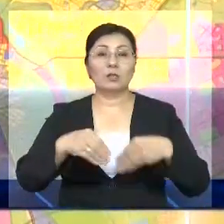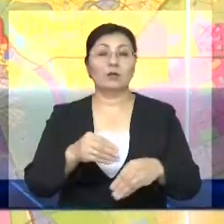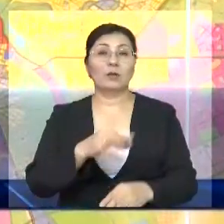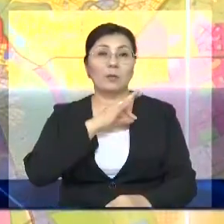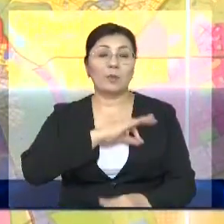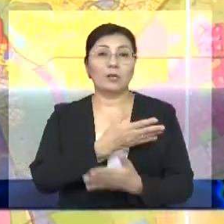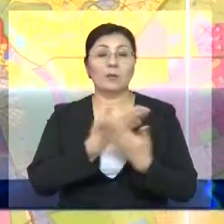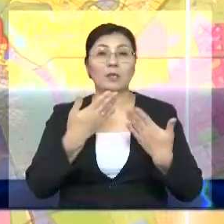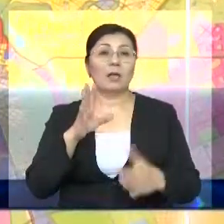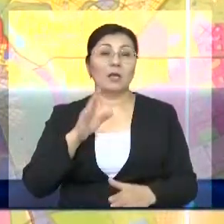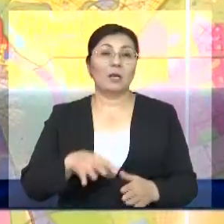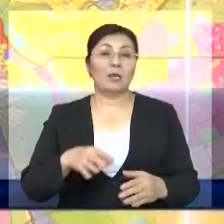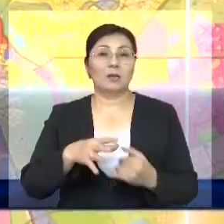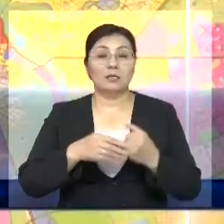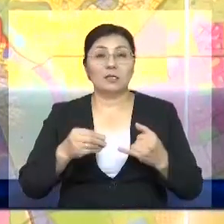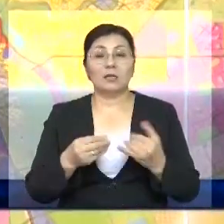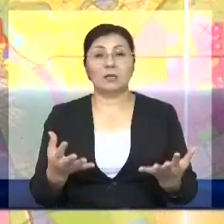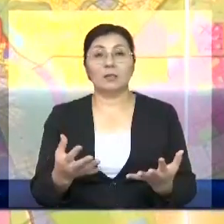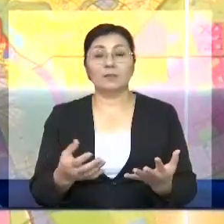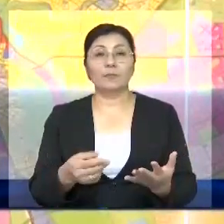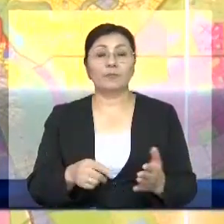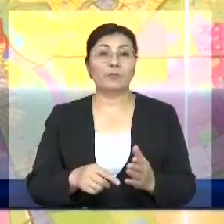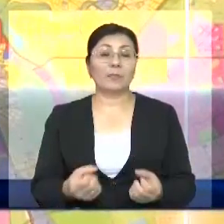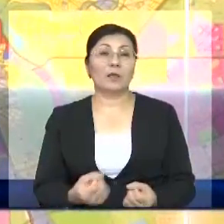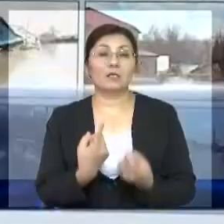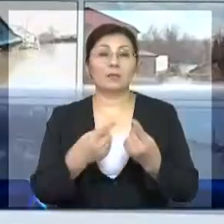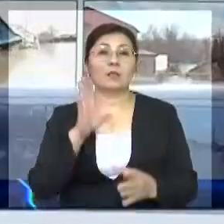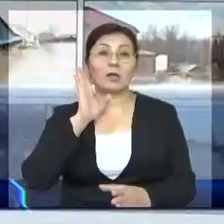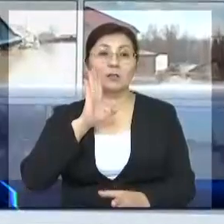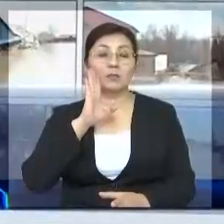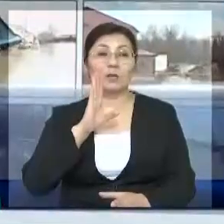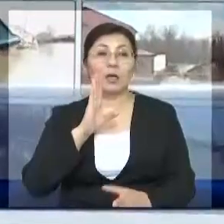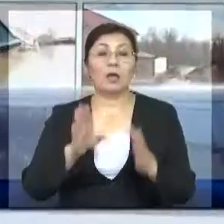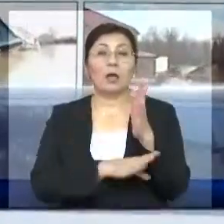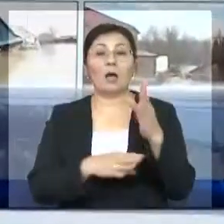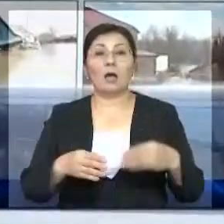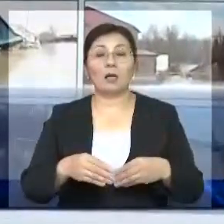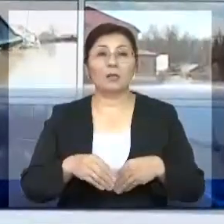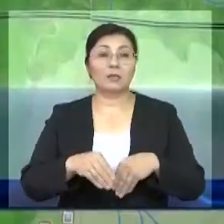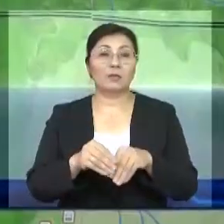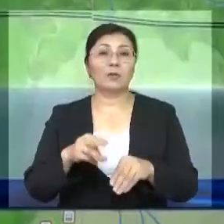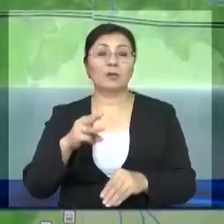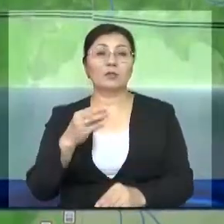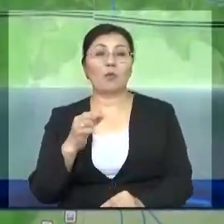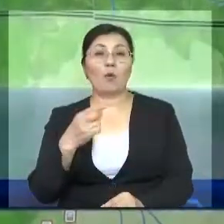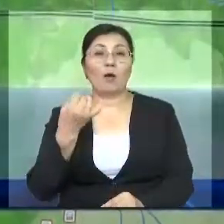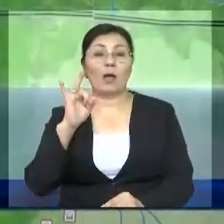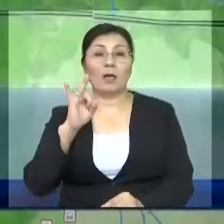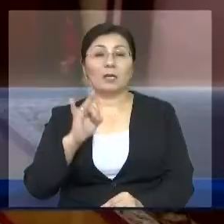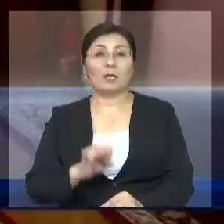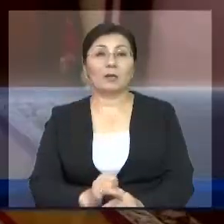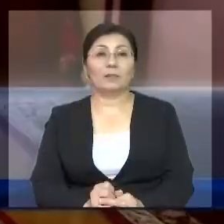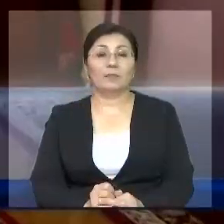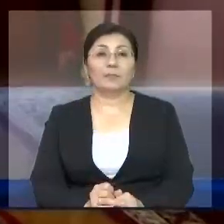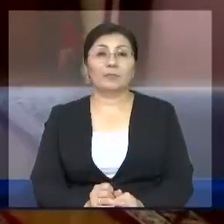жердің астынан шыққан суды, бізде онсыз да судың тапшылығы бар. Неге біз ағаш егіп, ана Мұстафа Шоқайды неге жердің астына жібереміз?